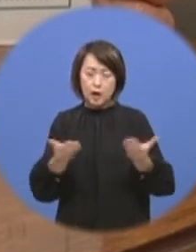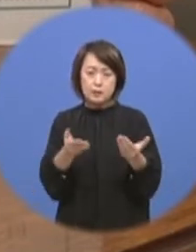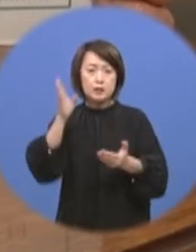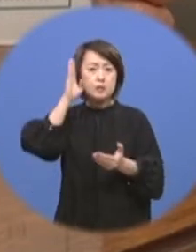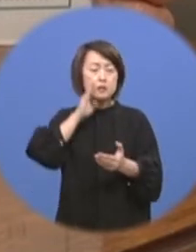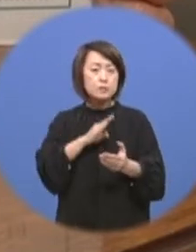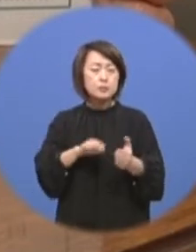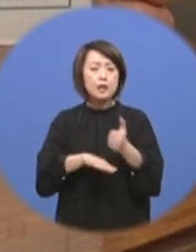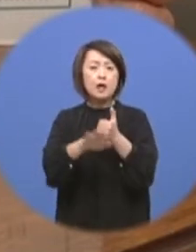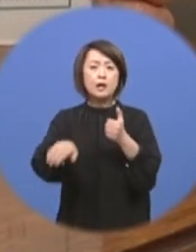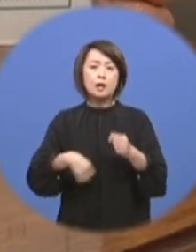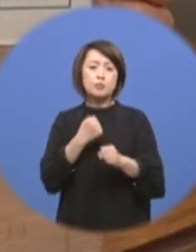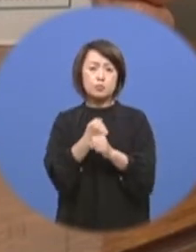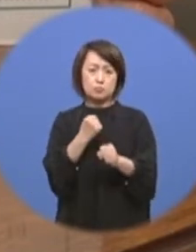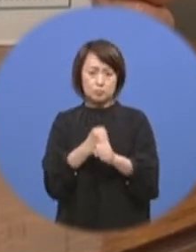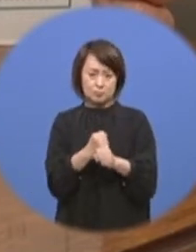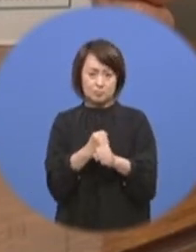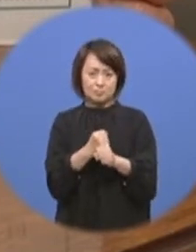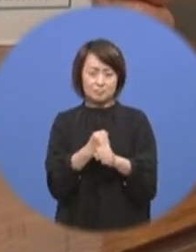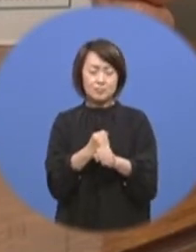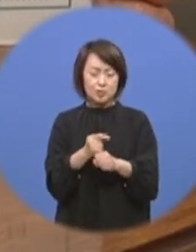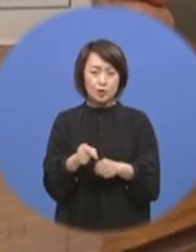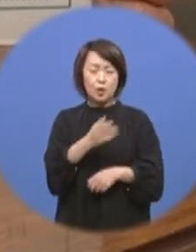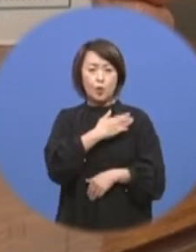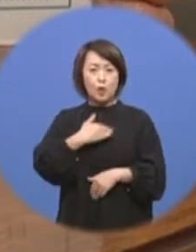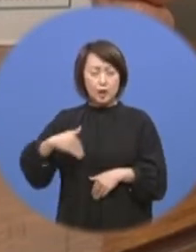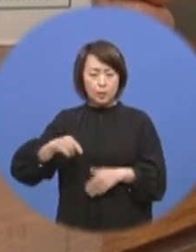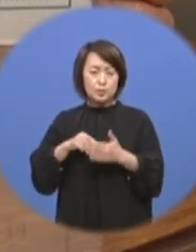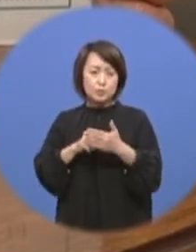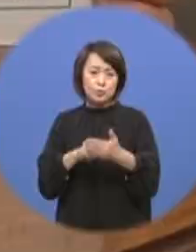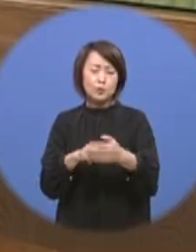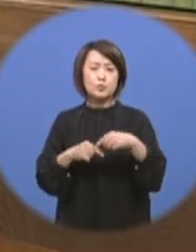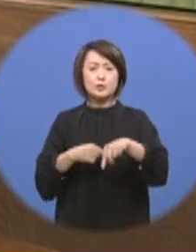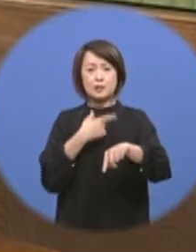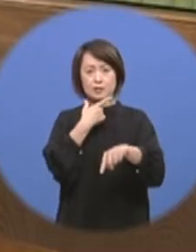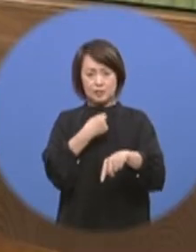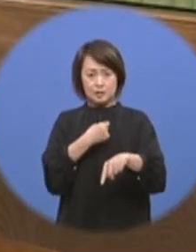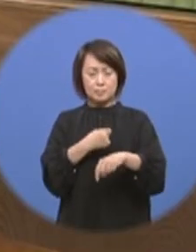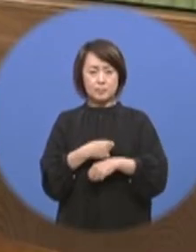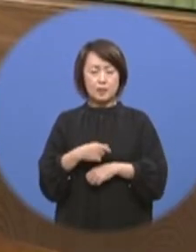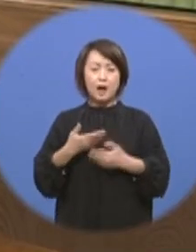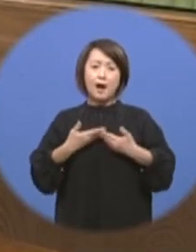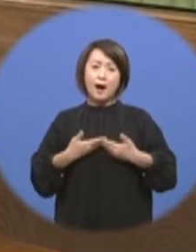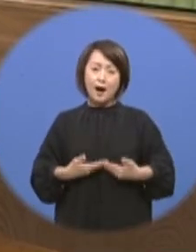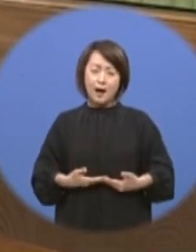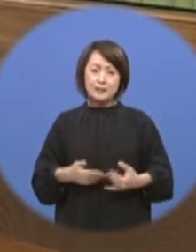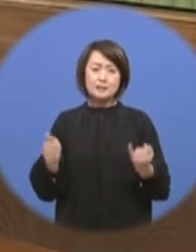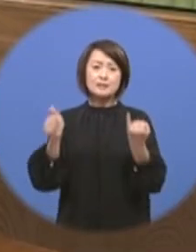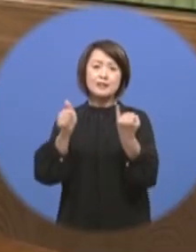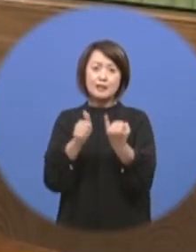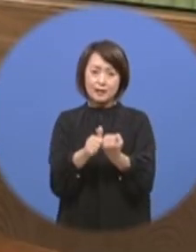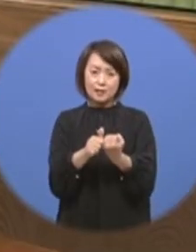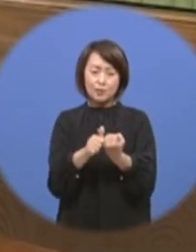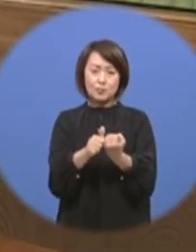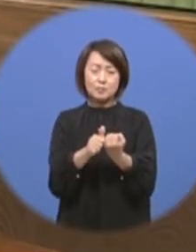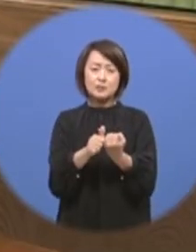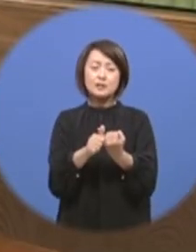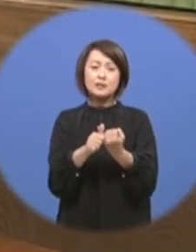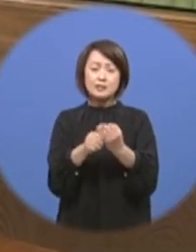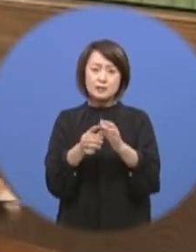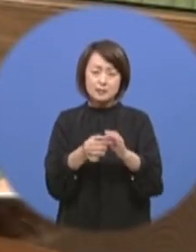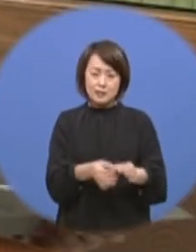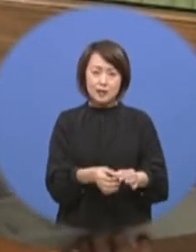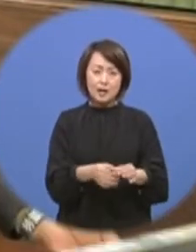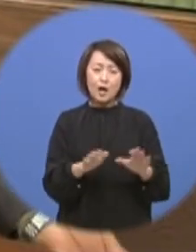つくっていくということを我々としては登録していきたいとおもいますそして安心して結婚していただいて